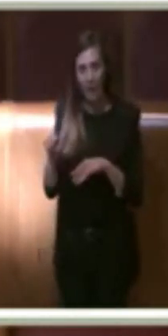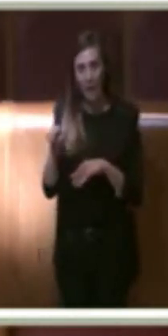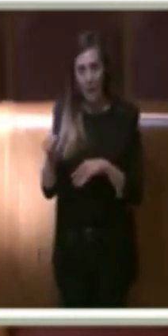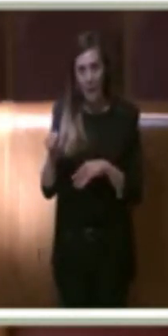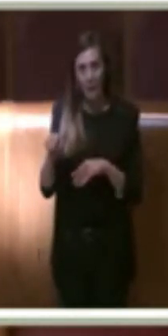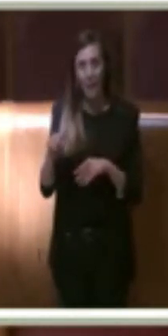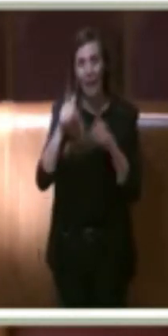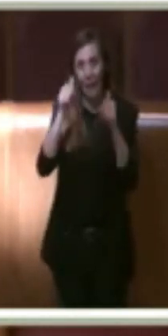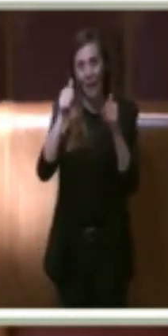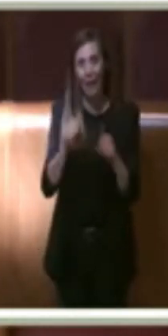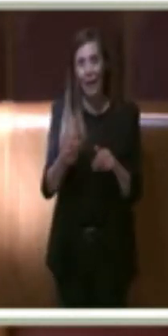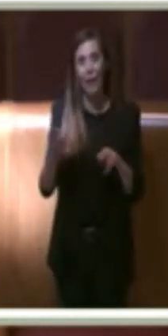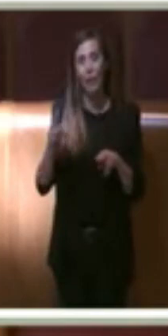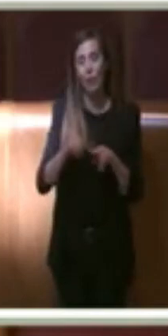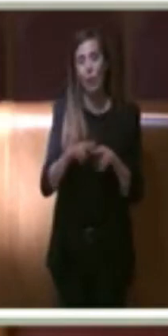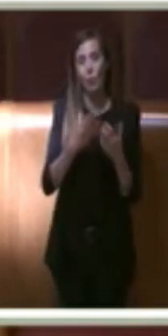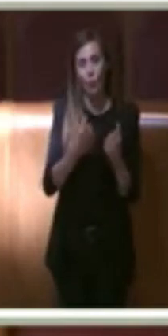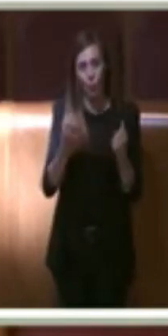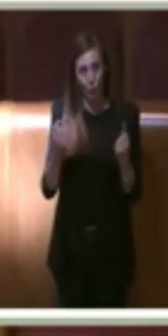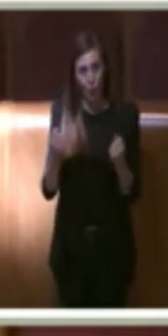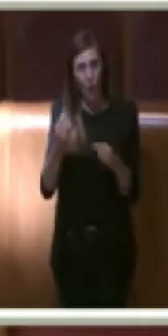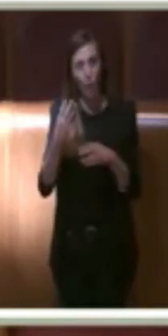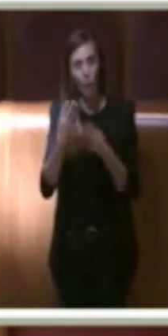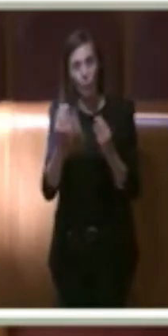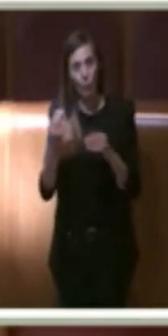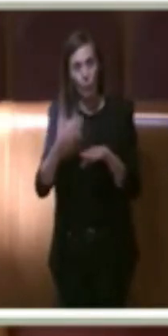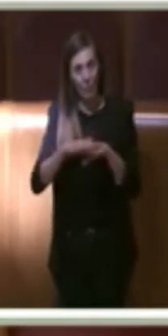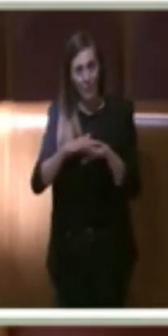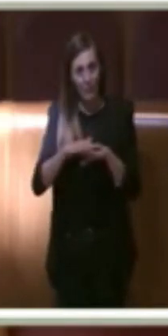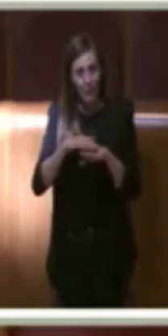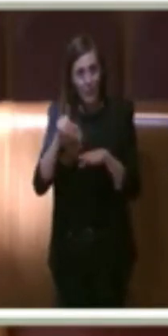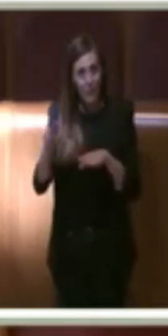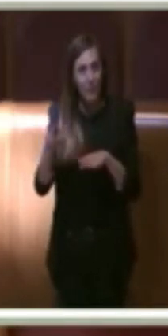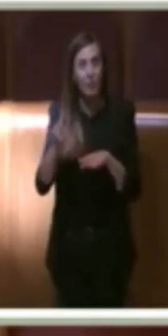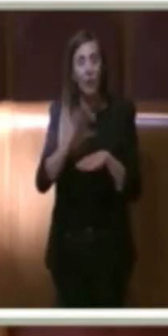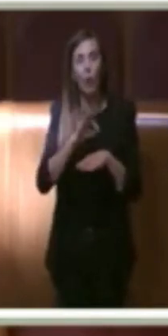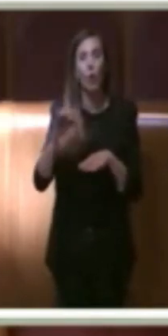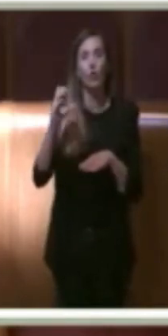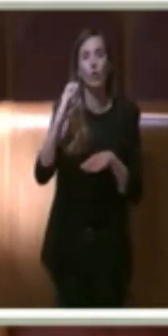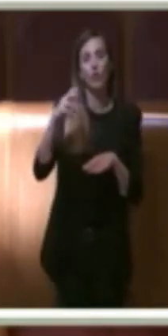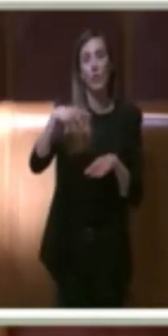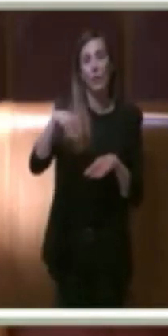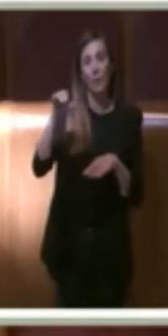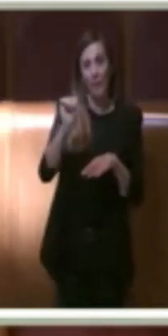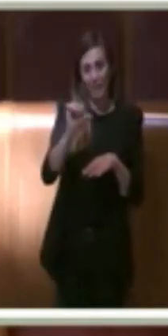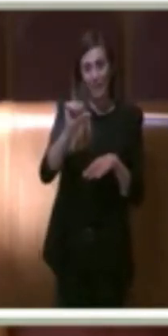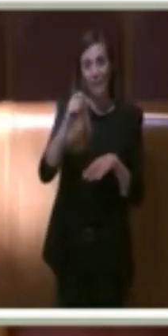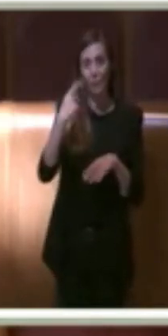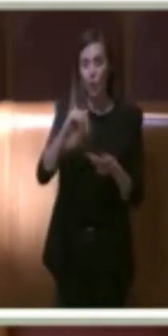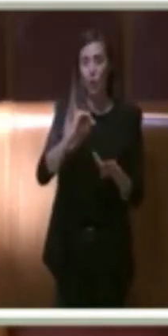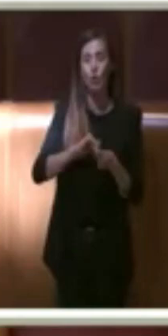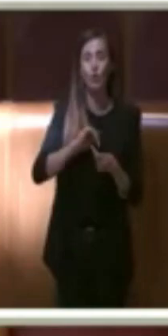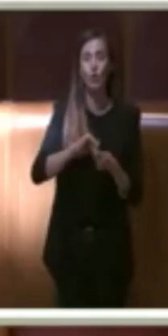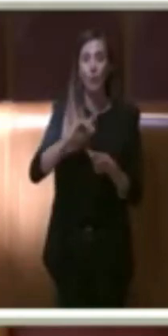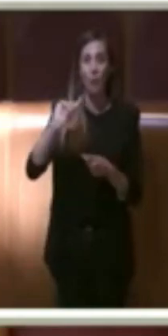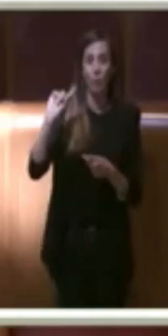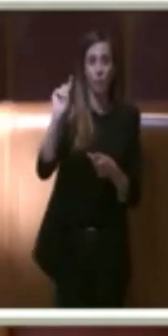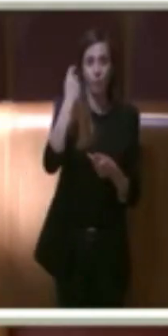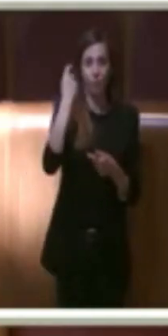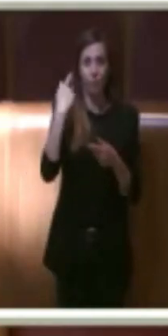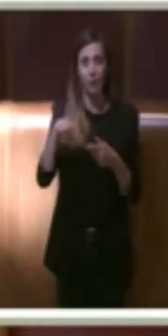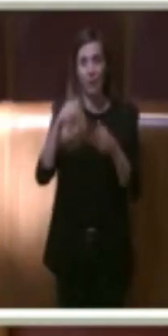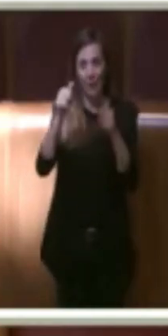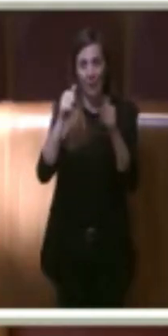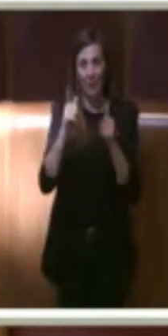gara a doppio oggetto multiservizi, oppure avrà CNS, che è la società che ha vinto la gara.